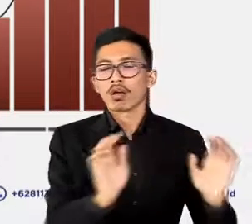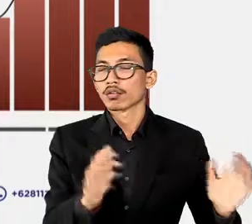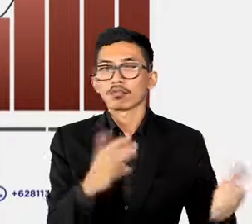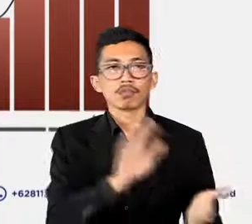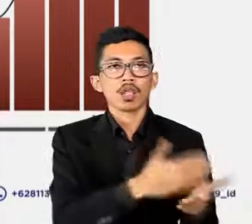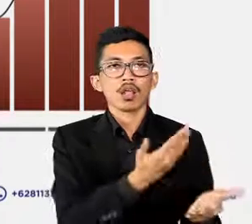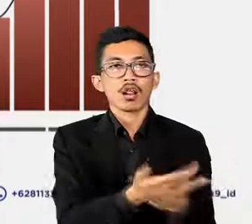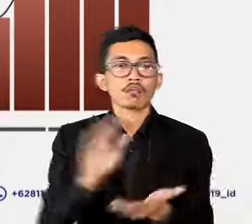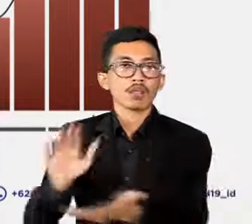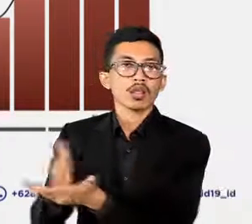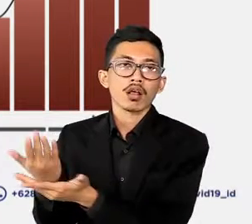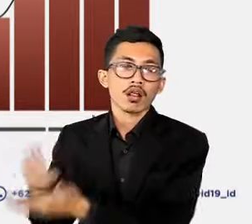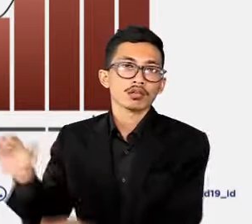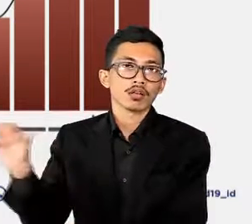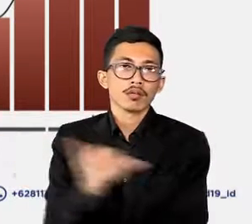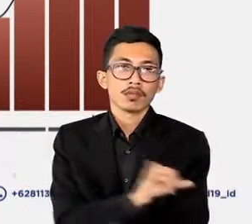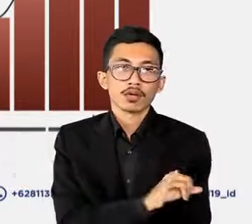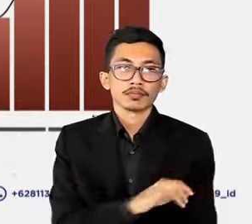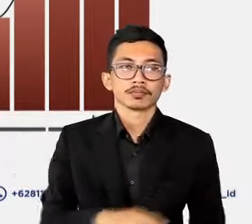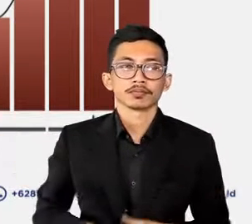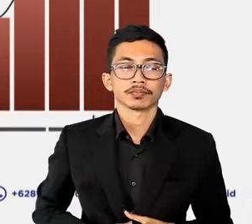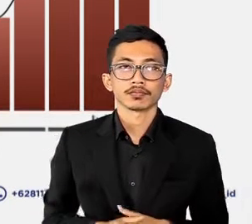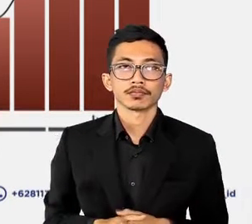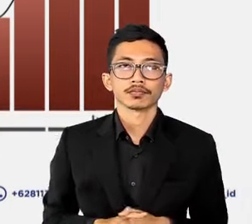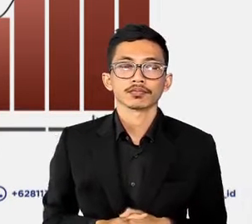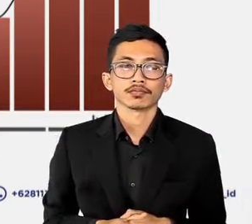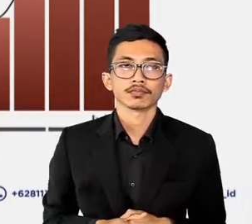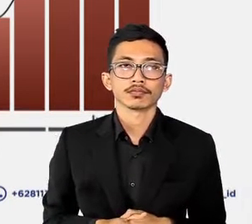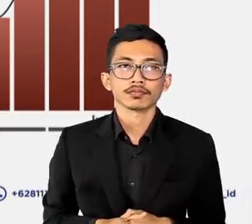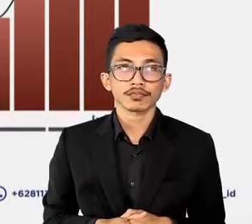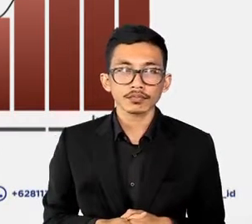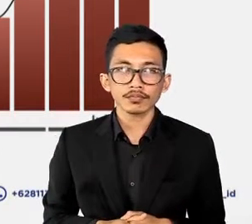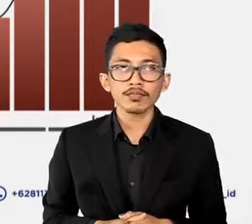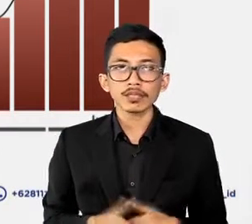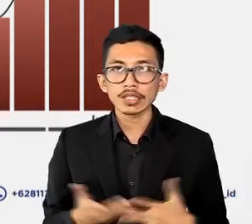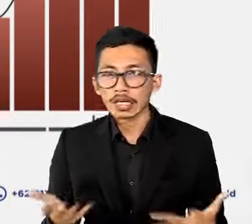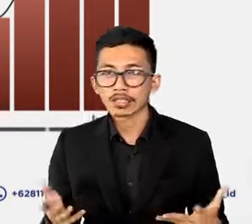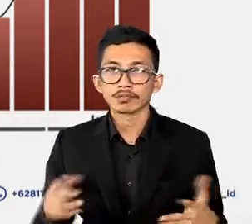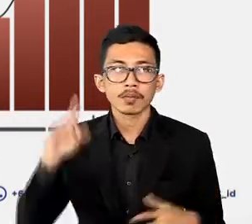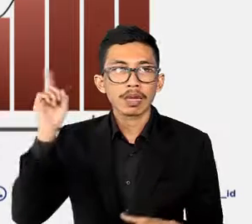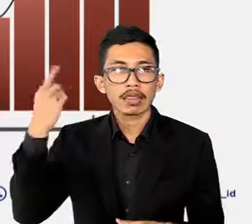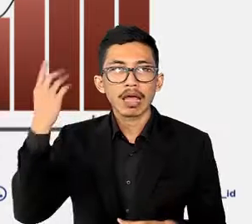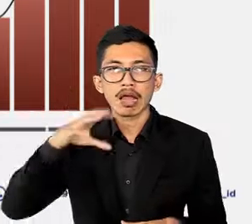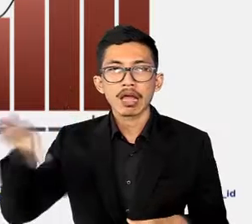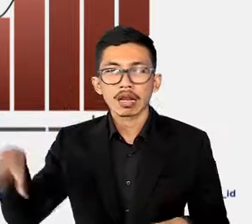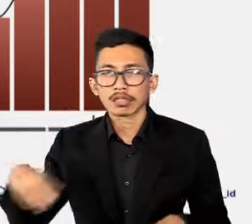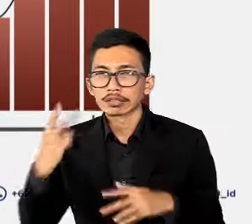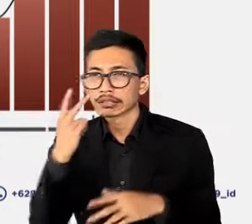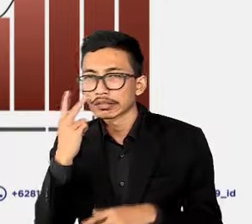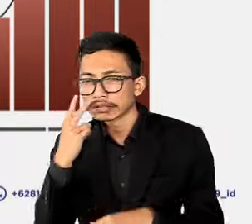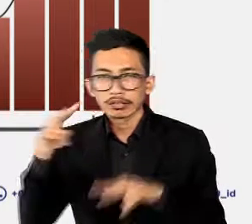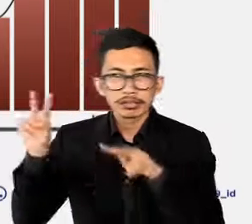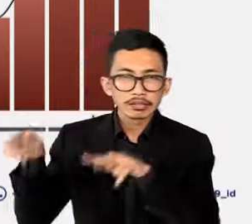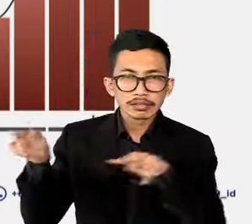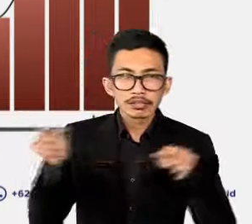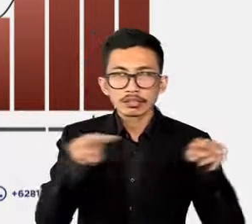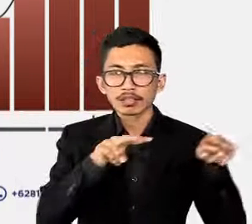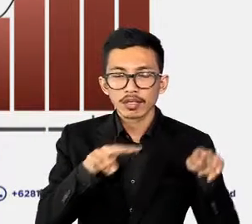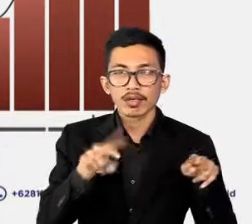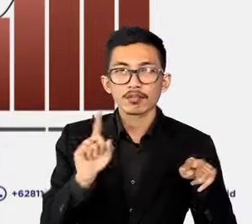kenaikan kematian mingguan Hai hal ini Seharusnya menjadi alarm bagi pemerintah daerahnya karena sebagian besar